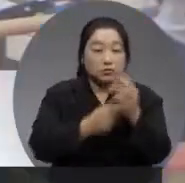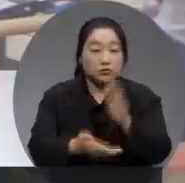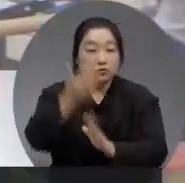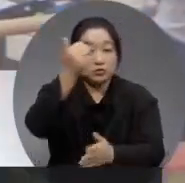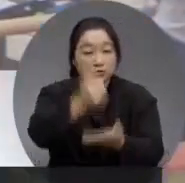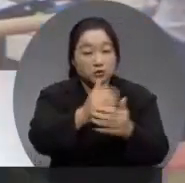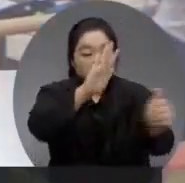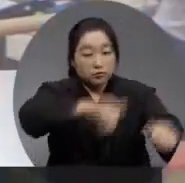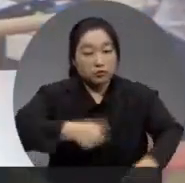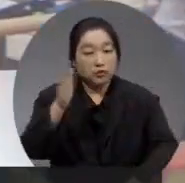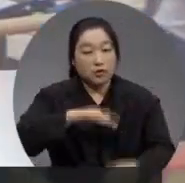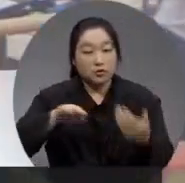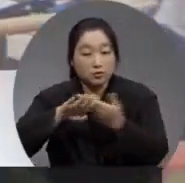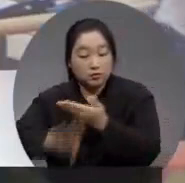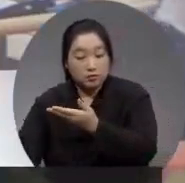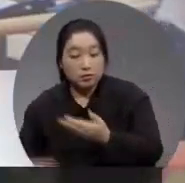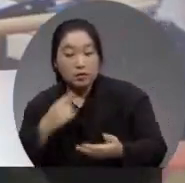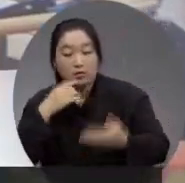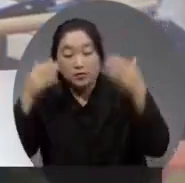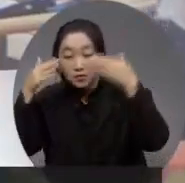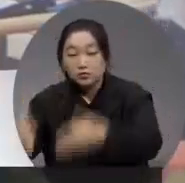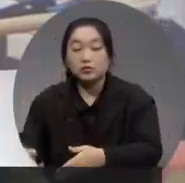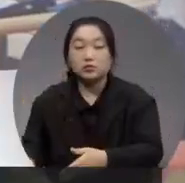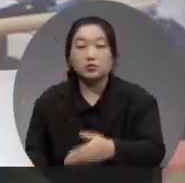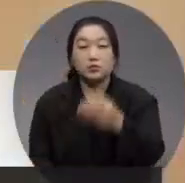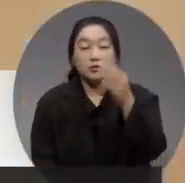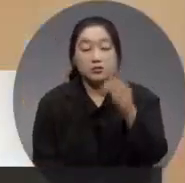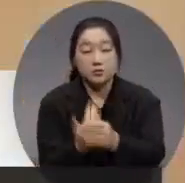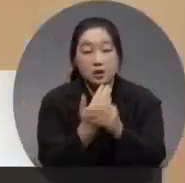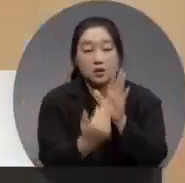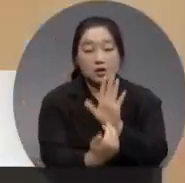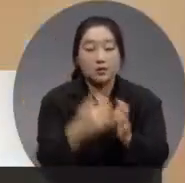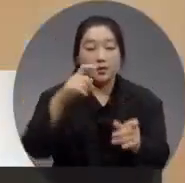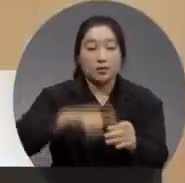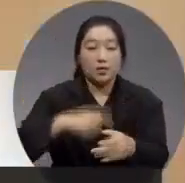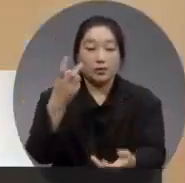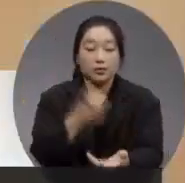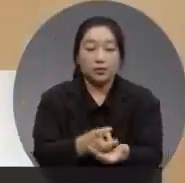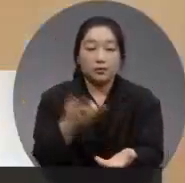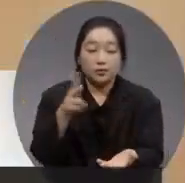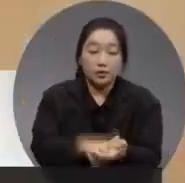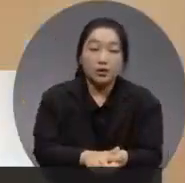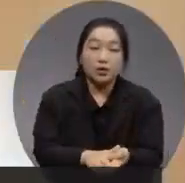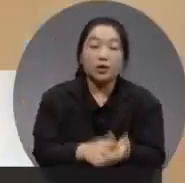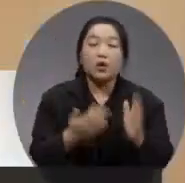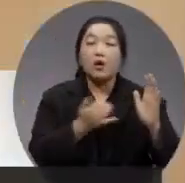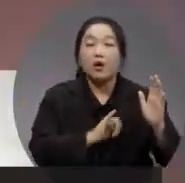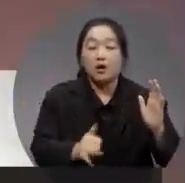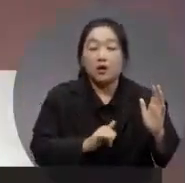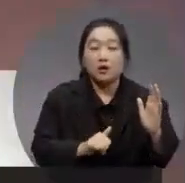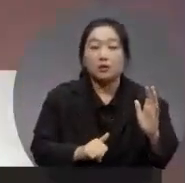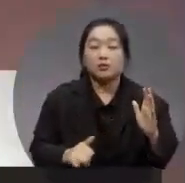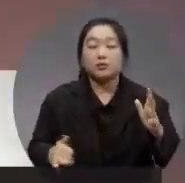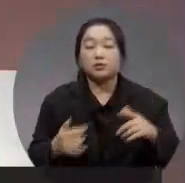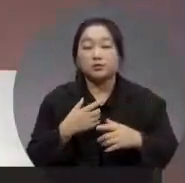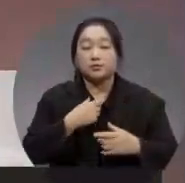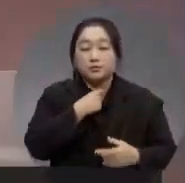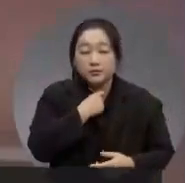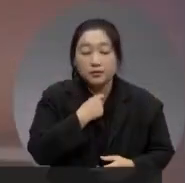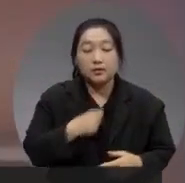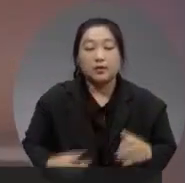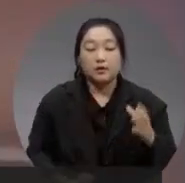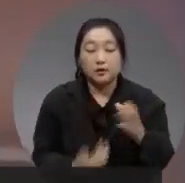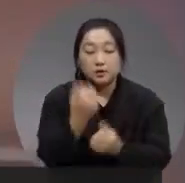나왔습니다 참사 예방을 위한 조례도 처음 발휘 됐는데 유족이 바라는 진상 규명과 재발 방지책